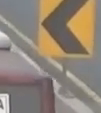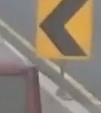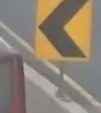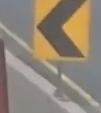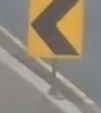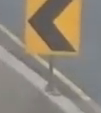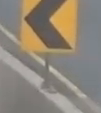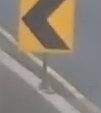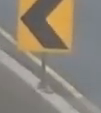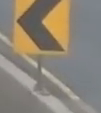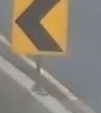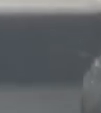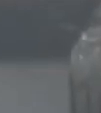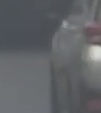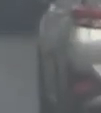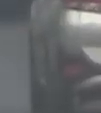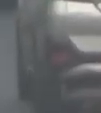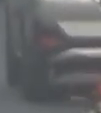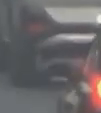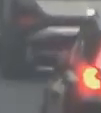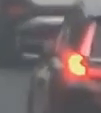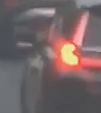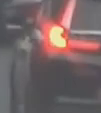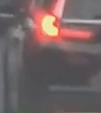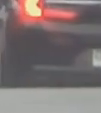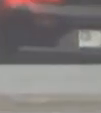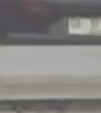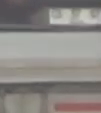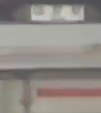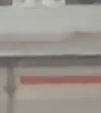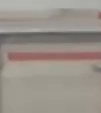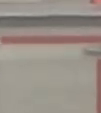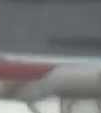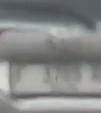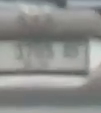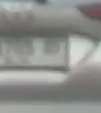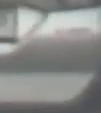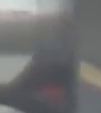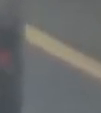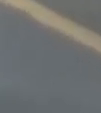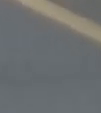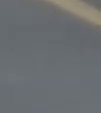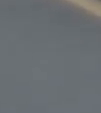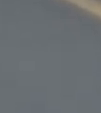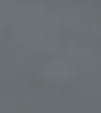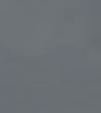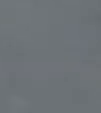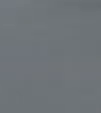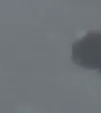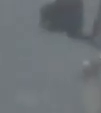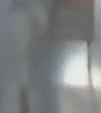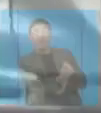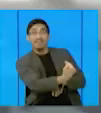akan mudik dan juga berlibur ke Bandung. Diprediksi kepadatan arus akan terjadi hingga hari Senin esok. Sementara arus